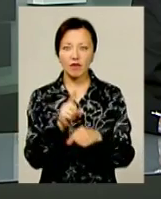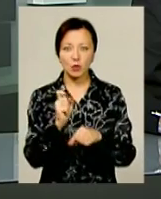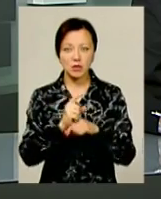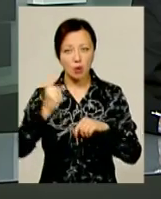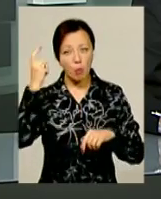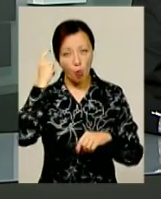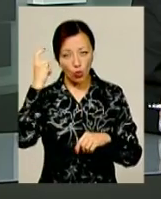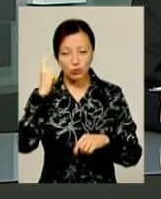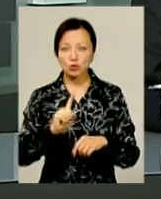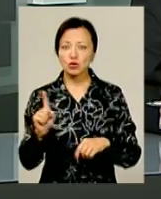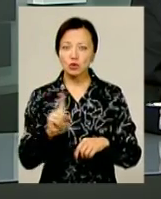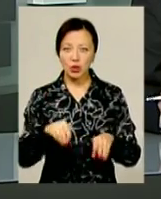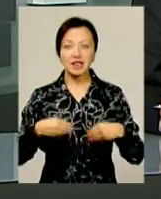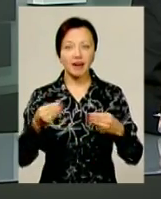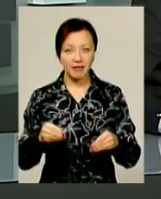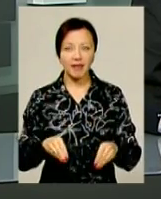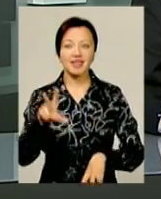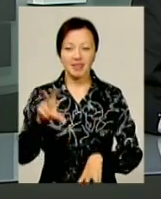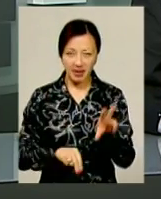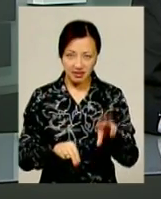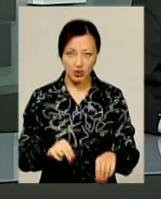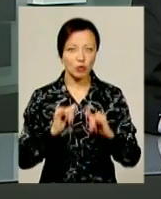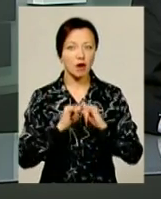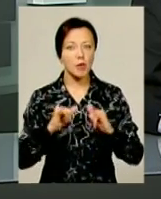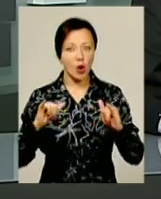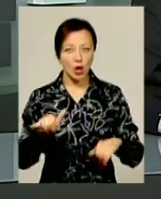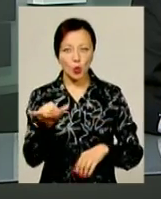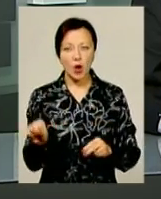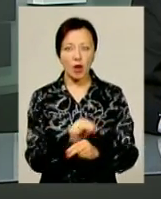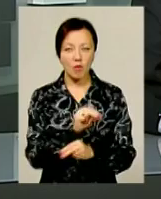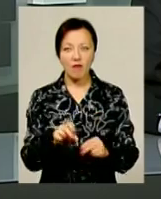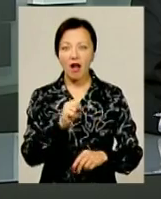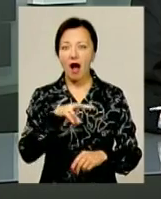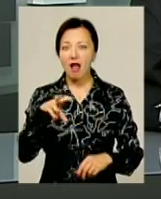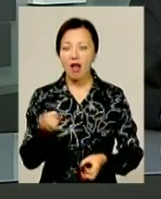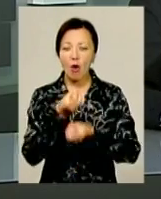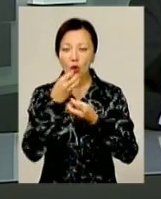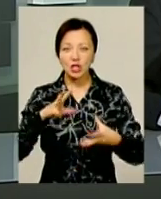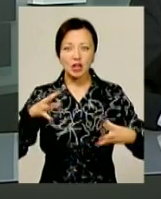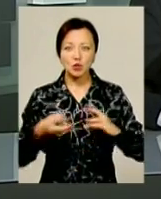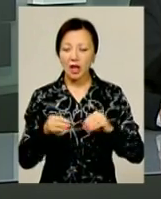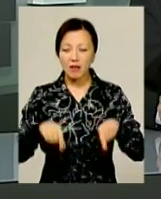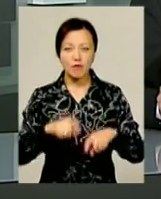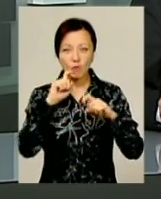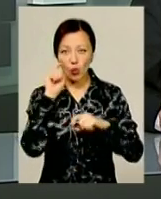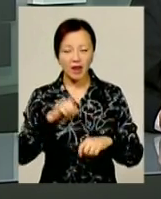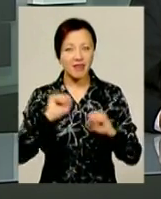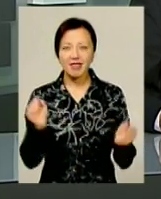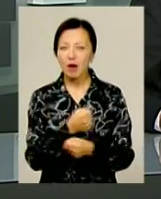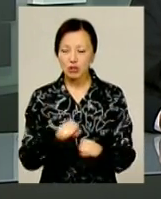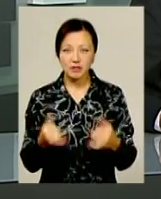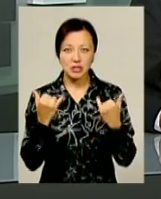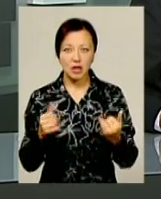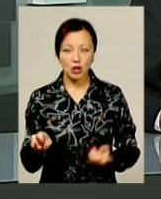кори головного мозку, що дає надію на прогрес у лікуванні. Але досягнути позитивного результату в Україні неможливо, тому